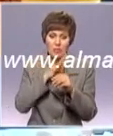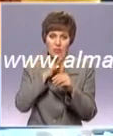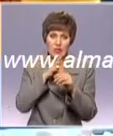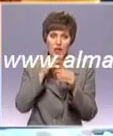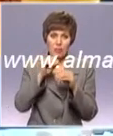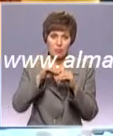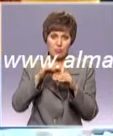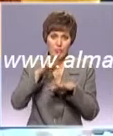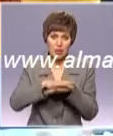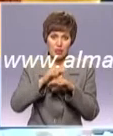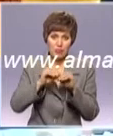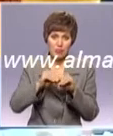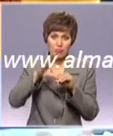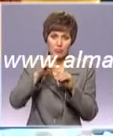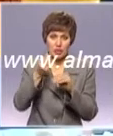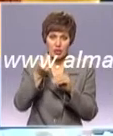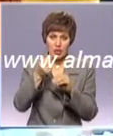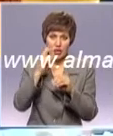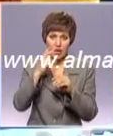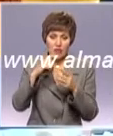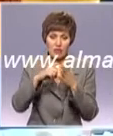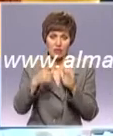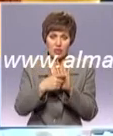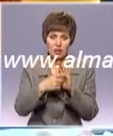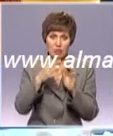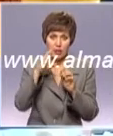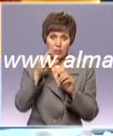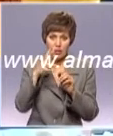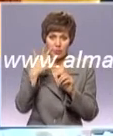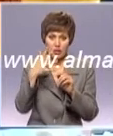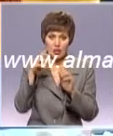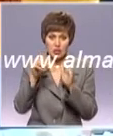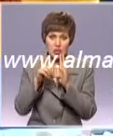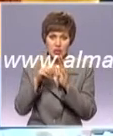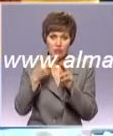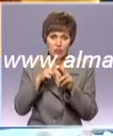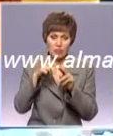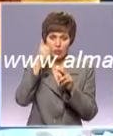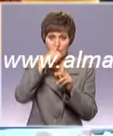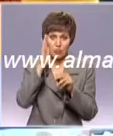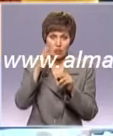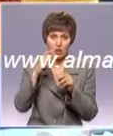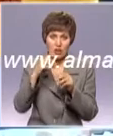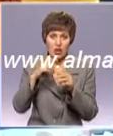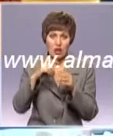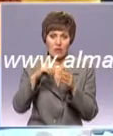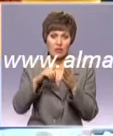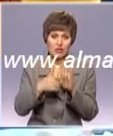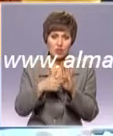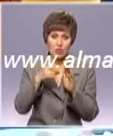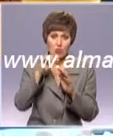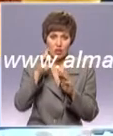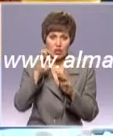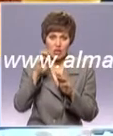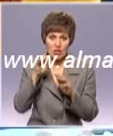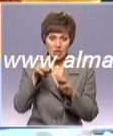могли претендовать вот на квартиры, которые сегодня в Мамыре 5-6 строят. Сегодня в этом году будет квартира в Нуркенте. Поэтому, конечно,